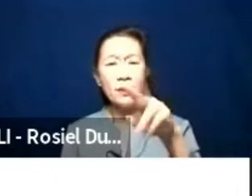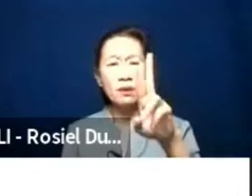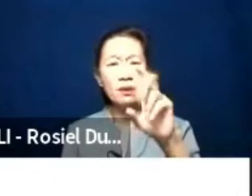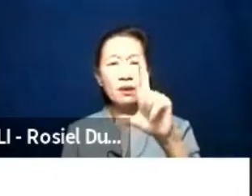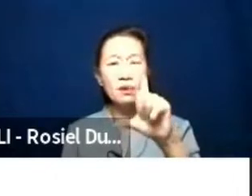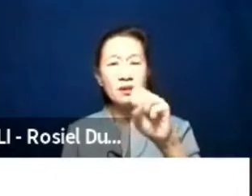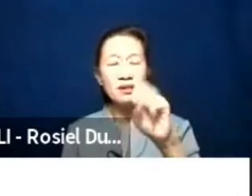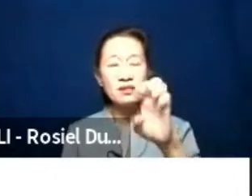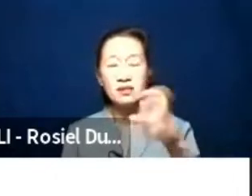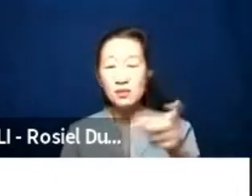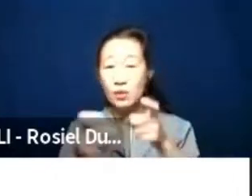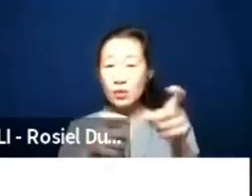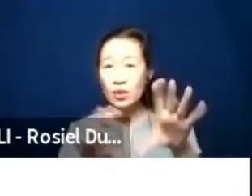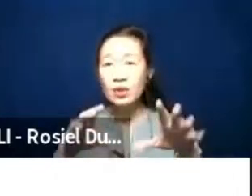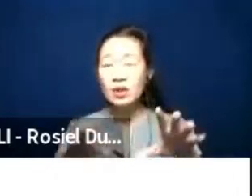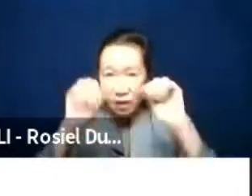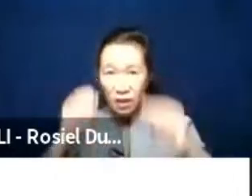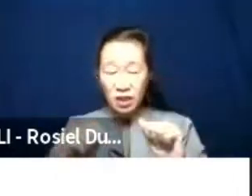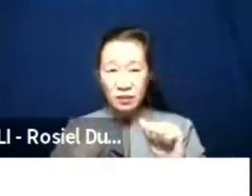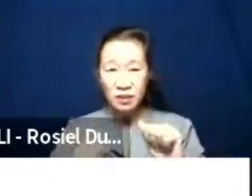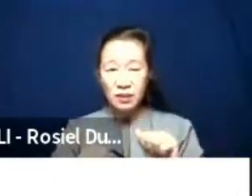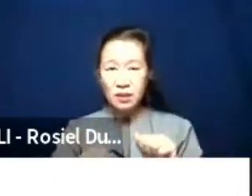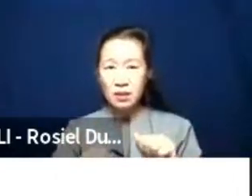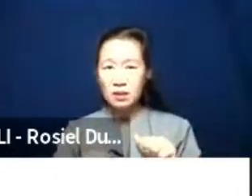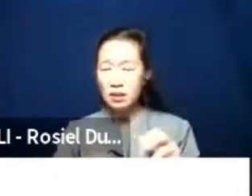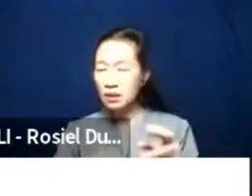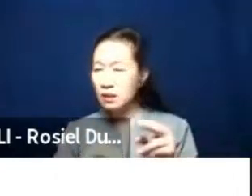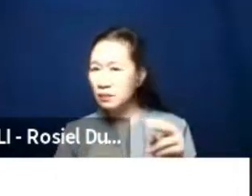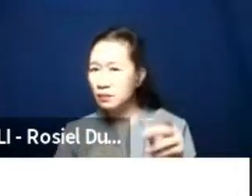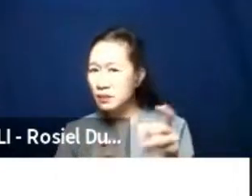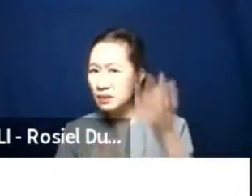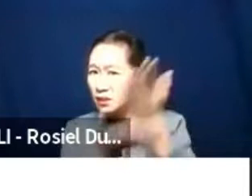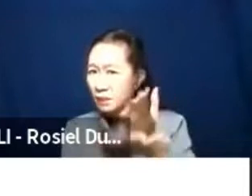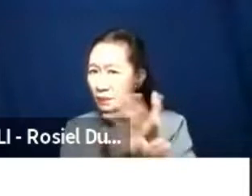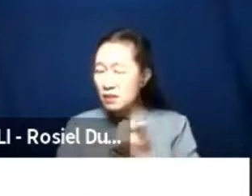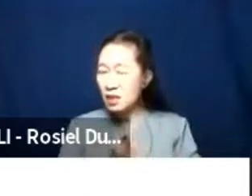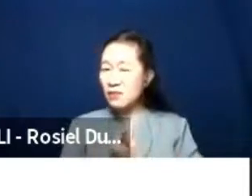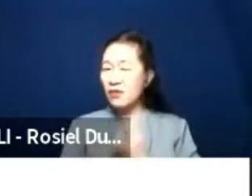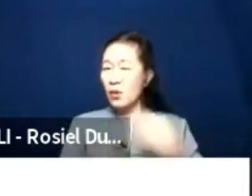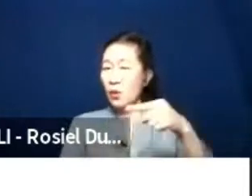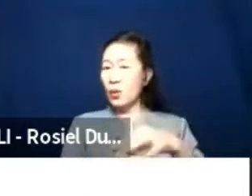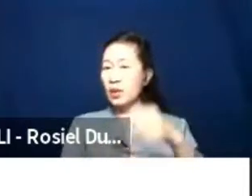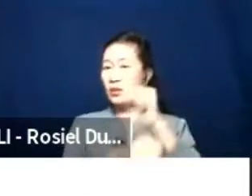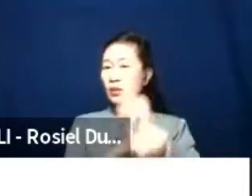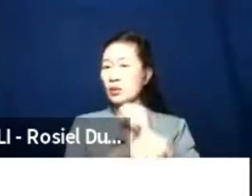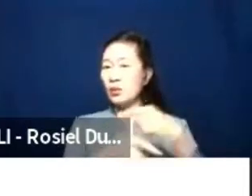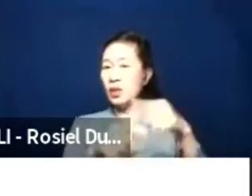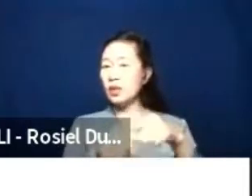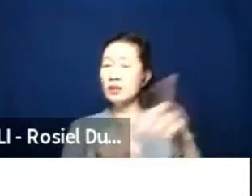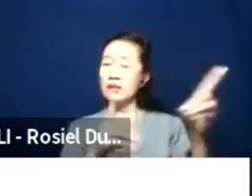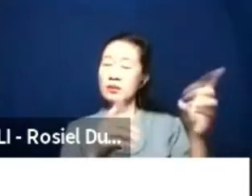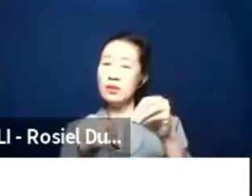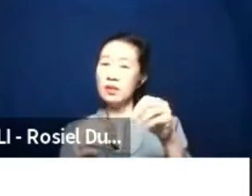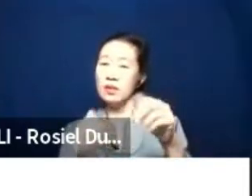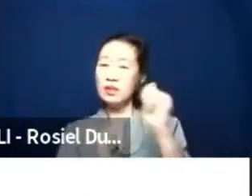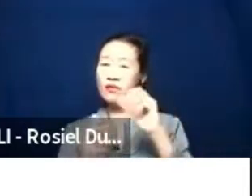pagka kaya niya bang pigilan yung sarili niya pagka nagtatrabaho siya o may ginagawa siyang activity,